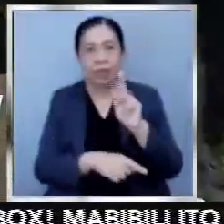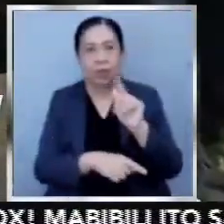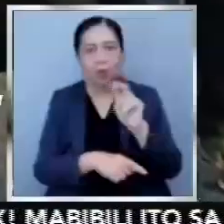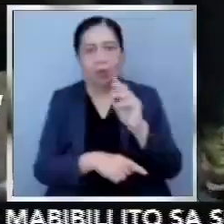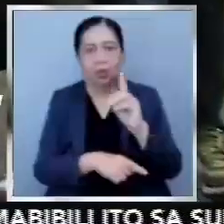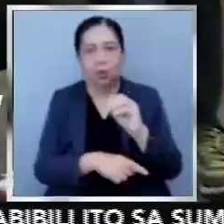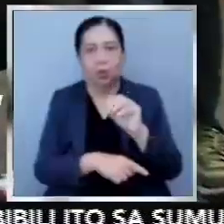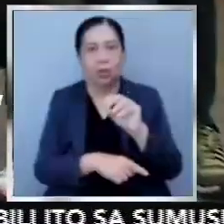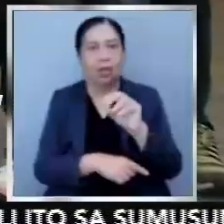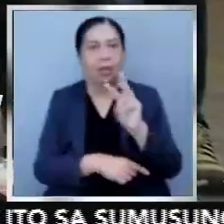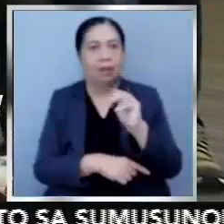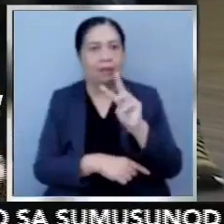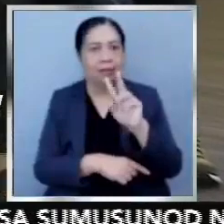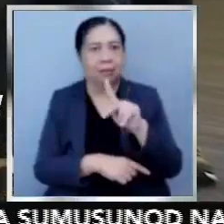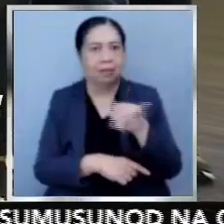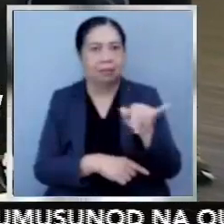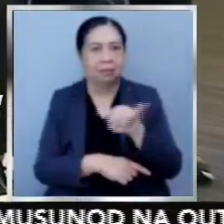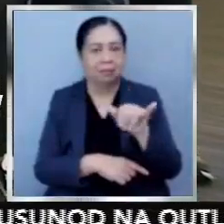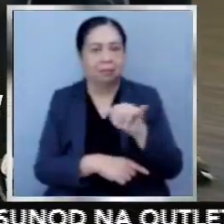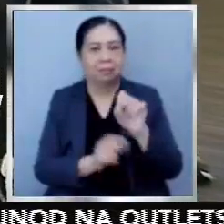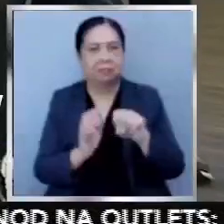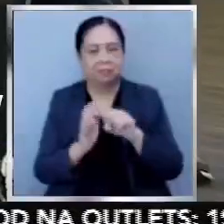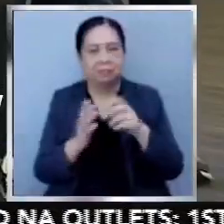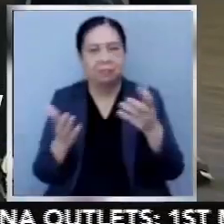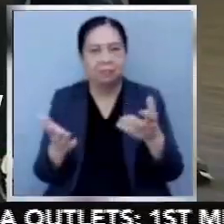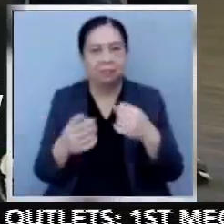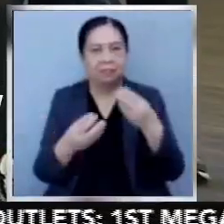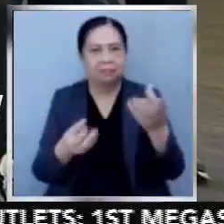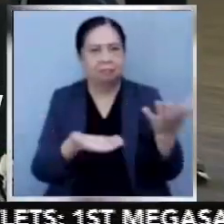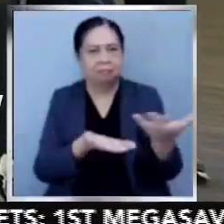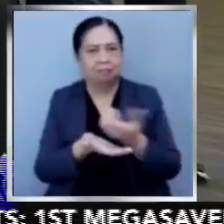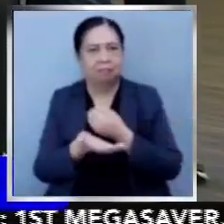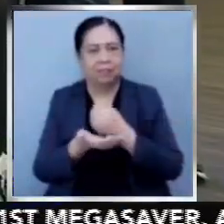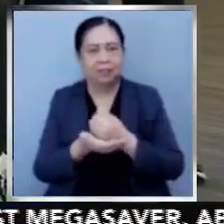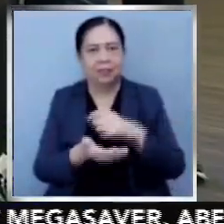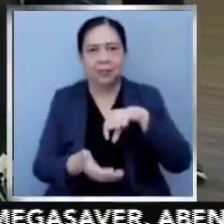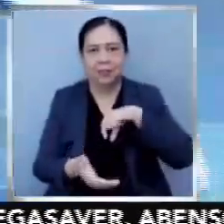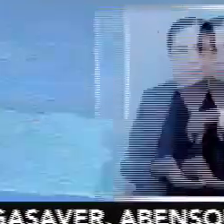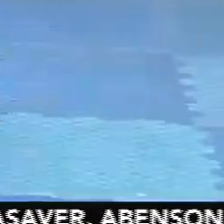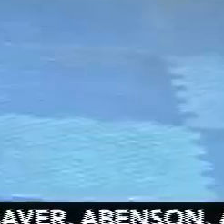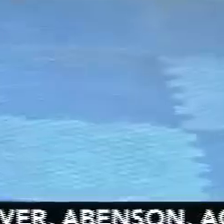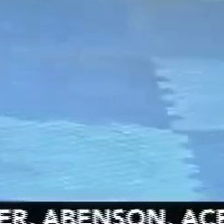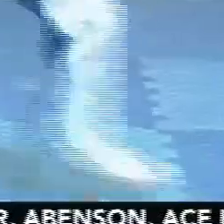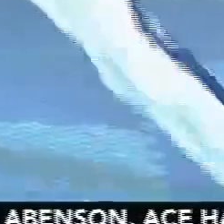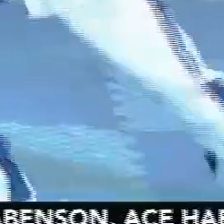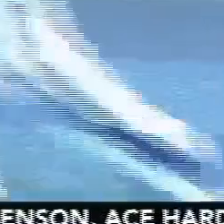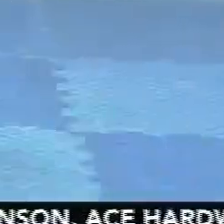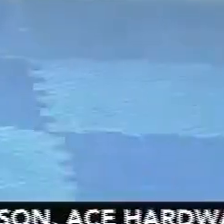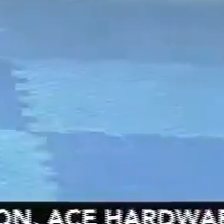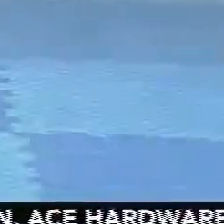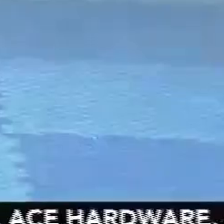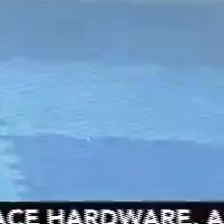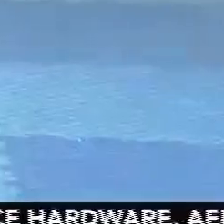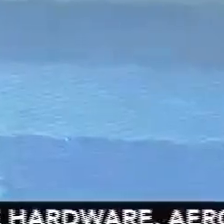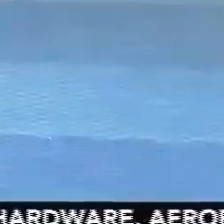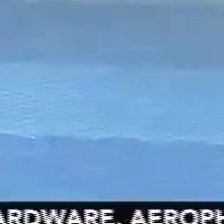ng parehong dibisyon. Humakot din ng medalya ang Arellano Chiefs at Benil Blazers.